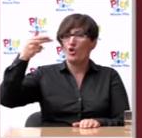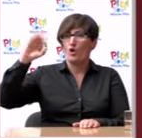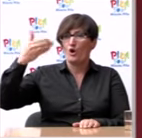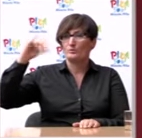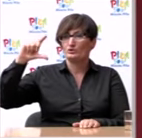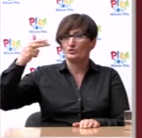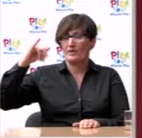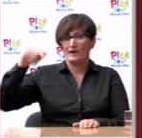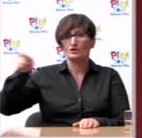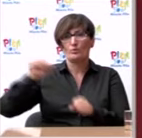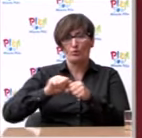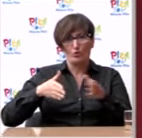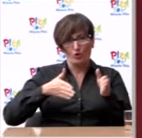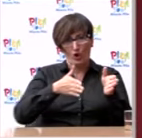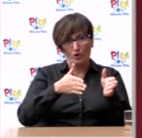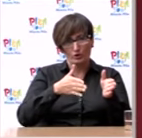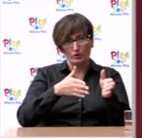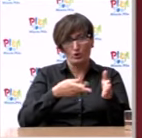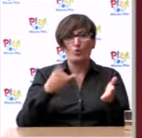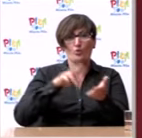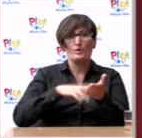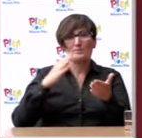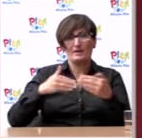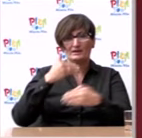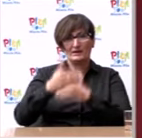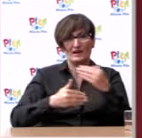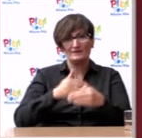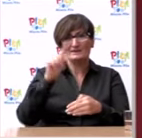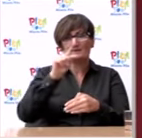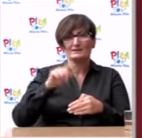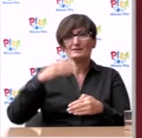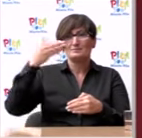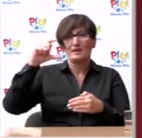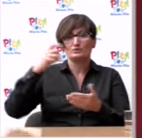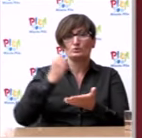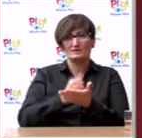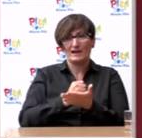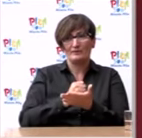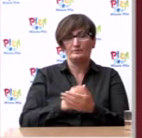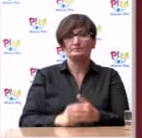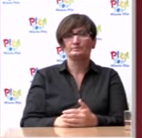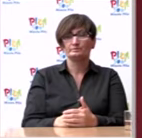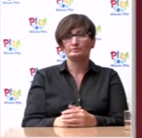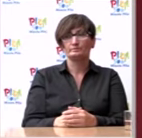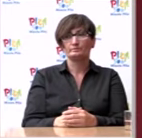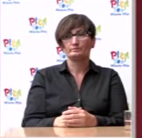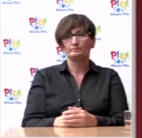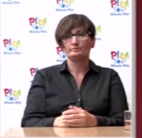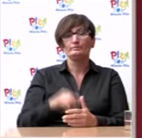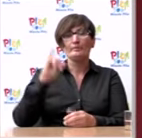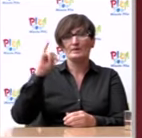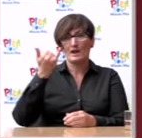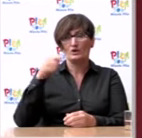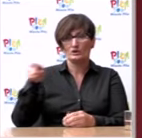będą realizowane w trybie specustawy o szczególnych zasadach finansowania dróg publicznych i jako takie